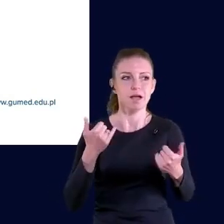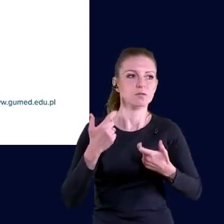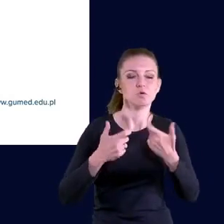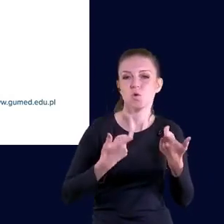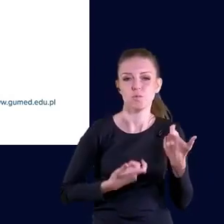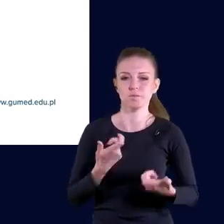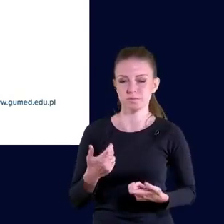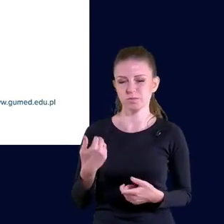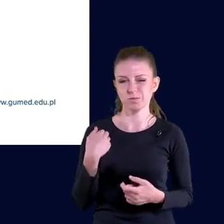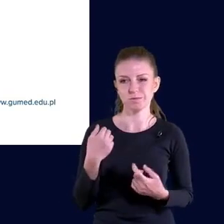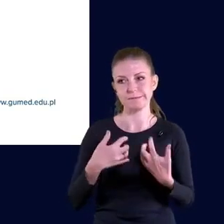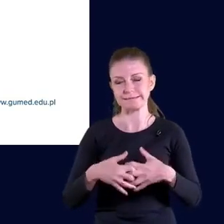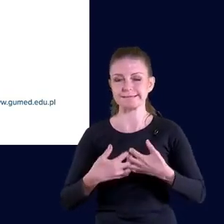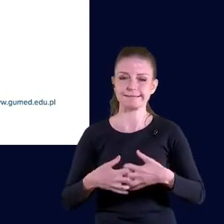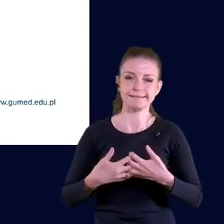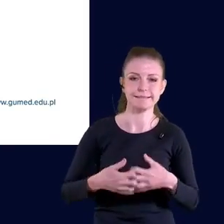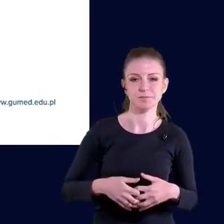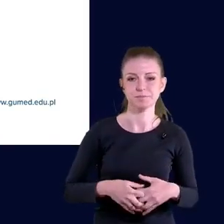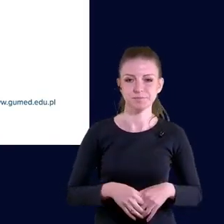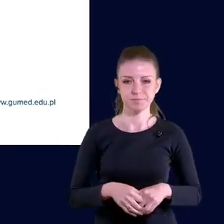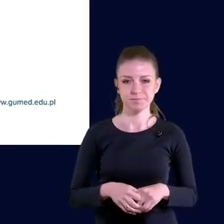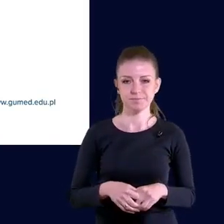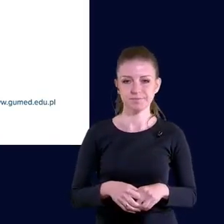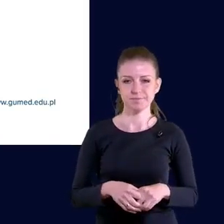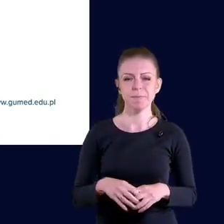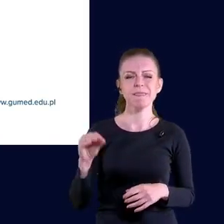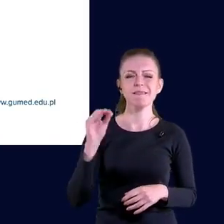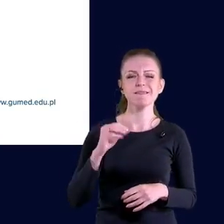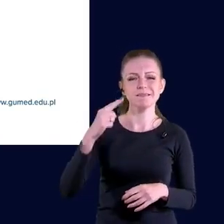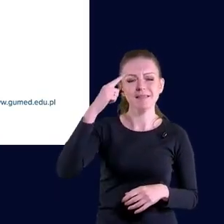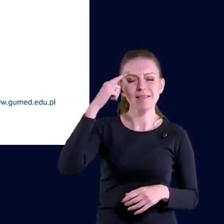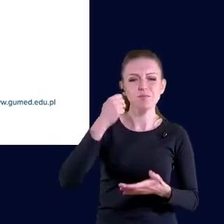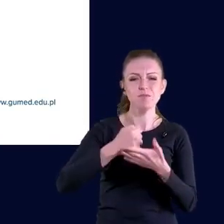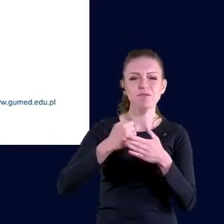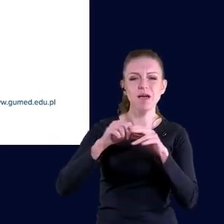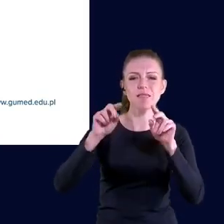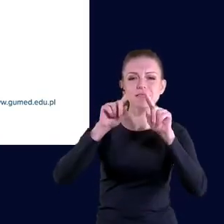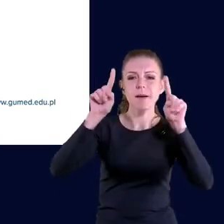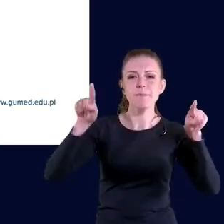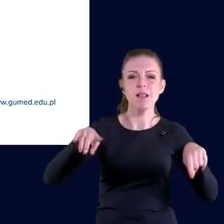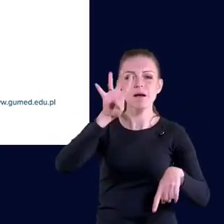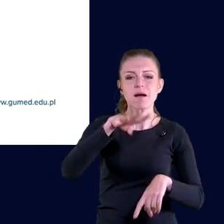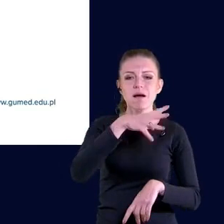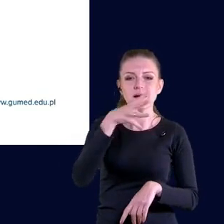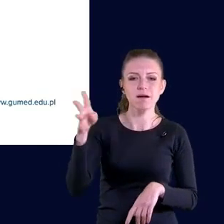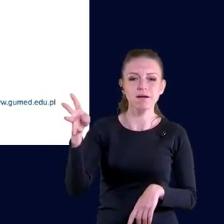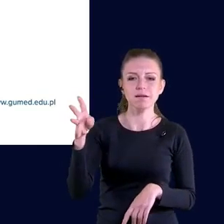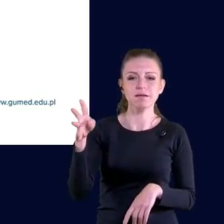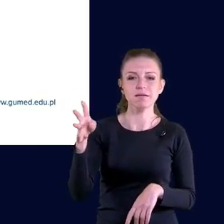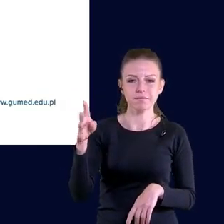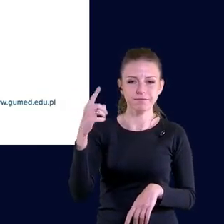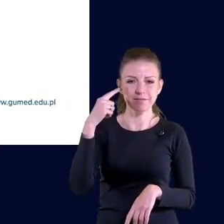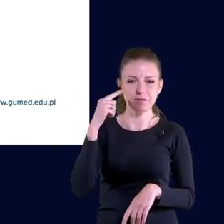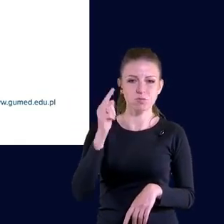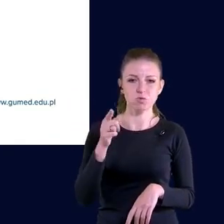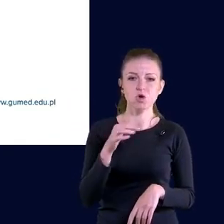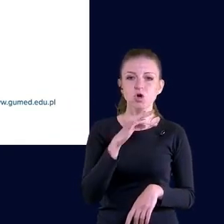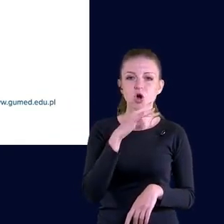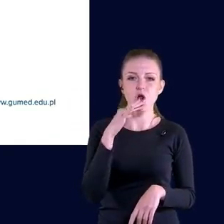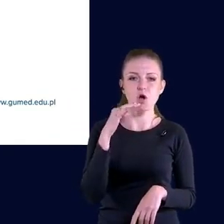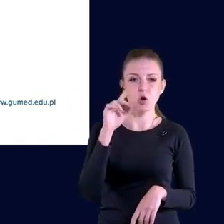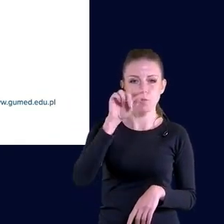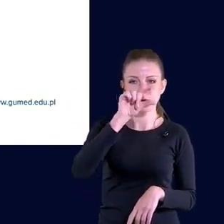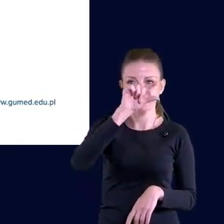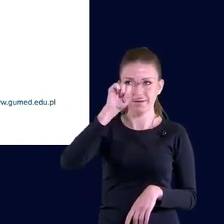slajd pozostając w temacie oprócz tego że tutaj należy oznaczyć komórki taką oznaczyć